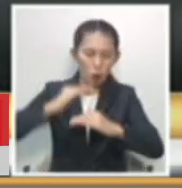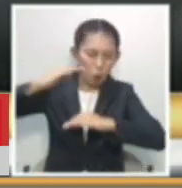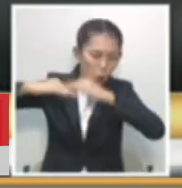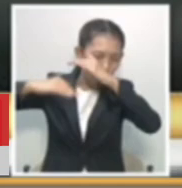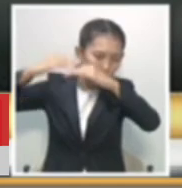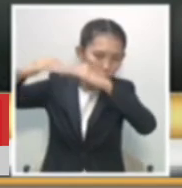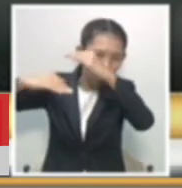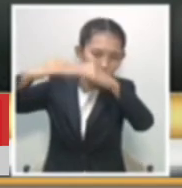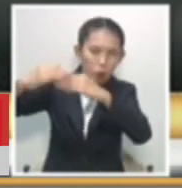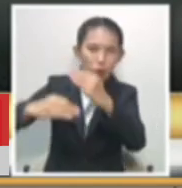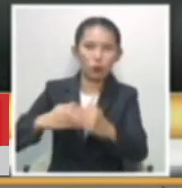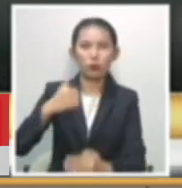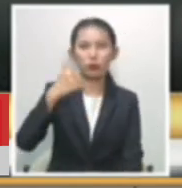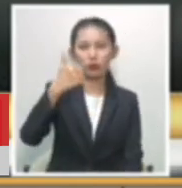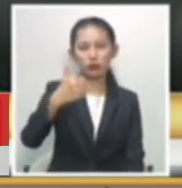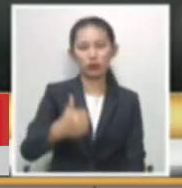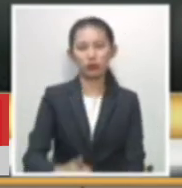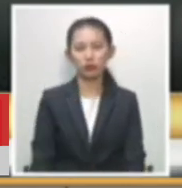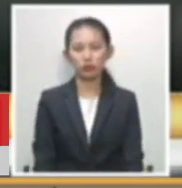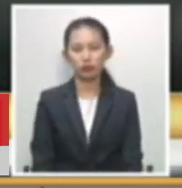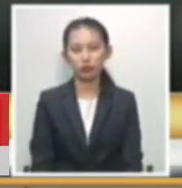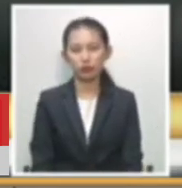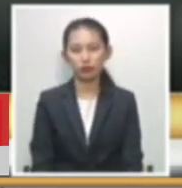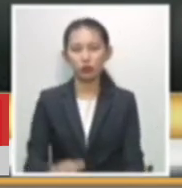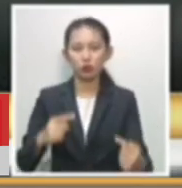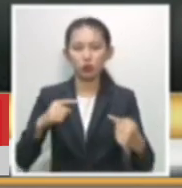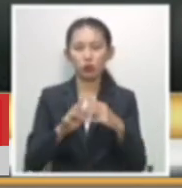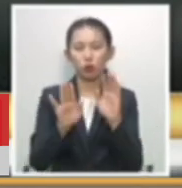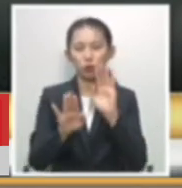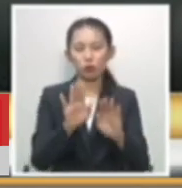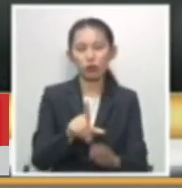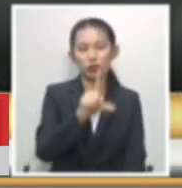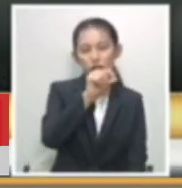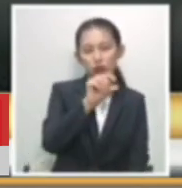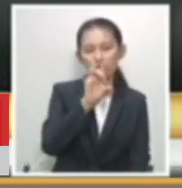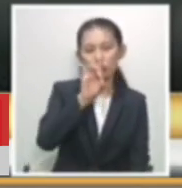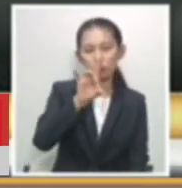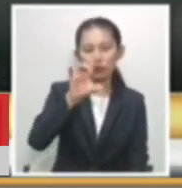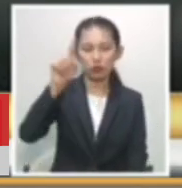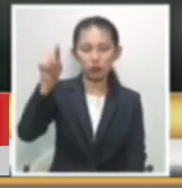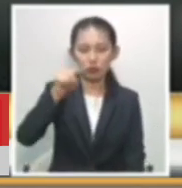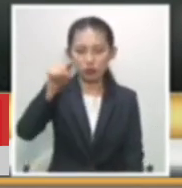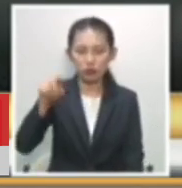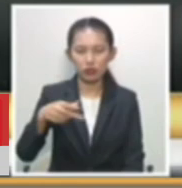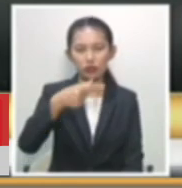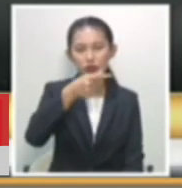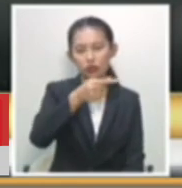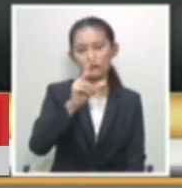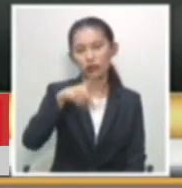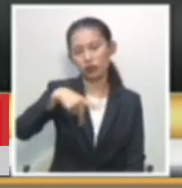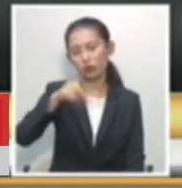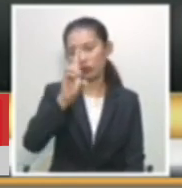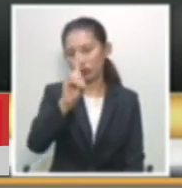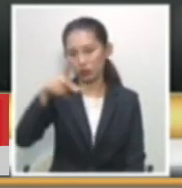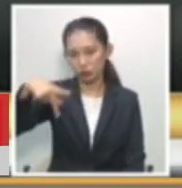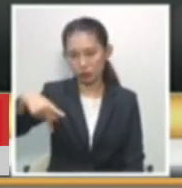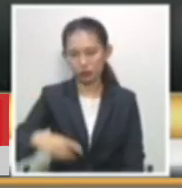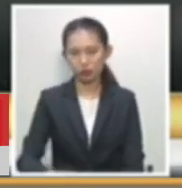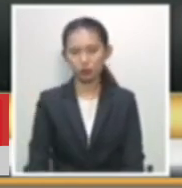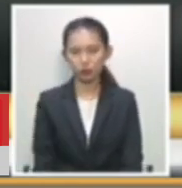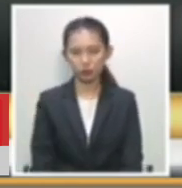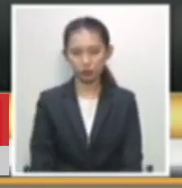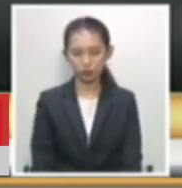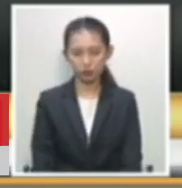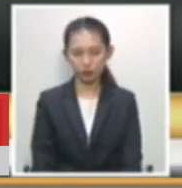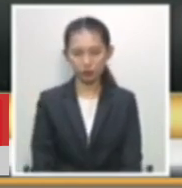ากเทียบเท่ากับ 28% ของ GDP อีก10ปีข้างหน้านะคะอันนี้คือความหวังของเศรษ